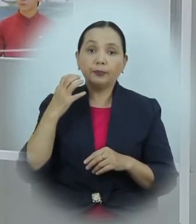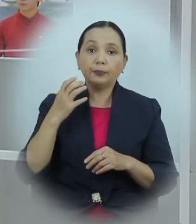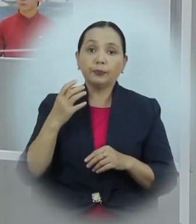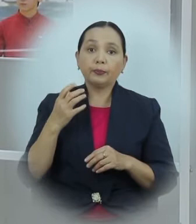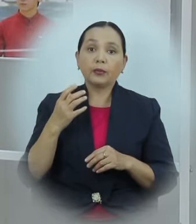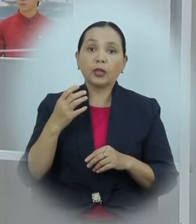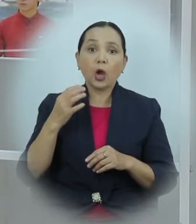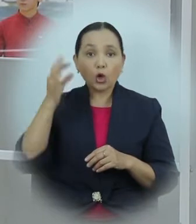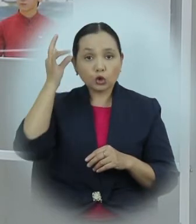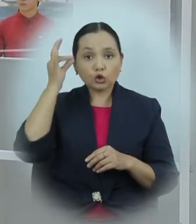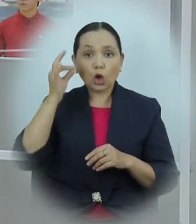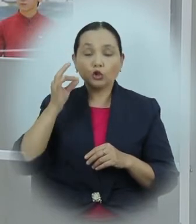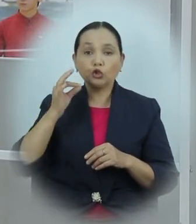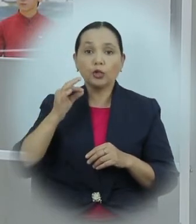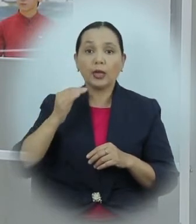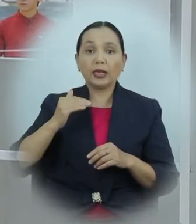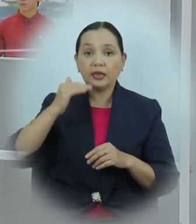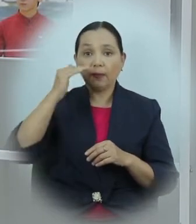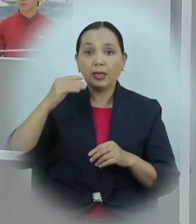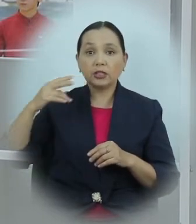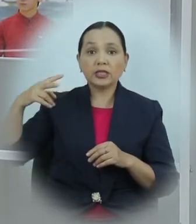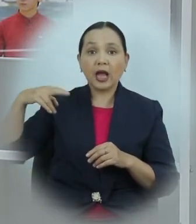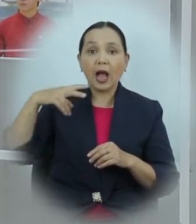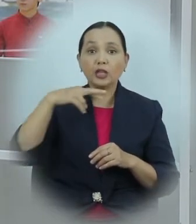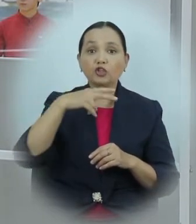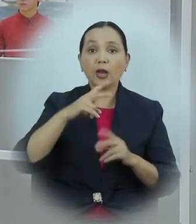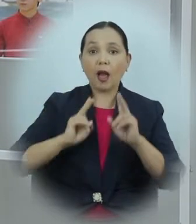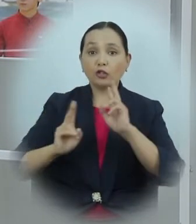ya'ni soch olish tepasini soch qaychilash davrida